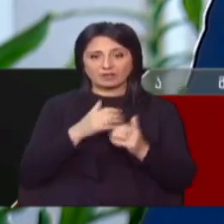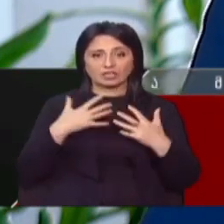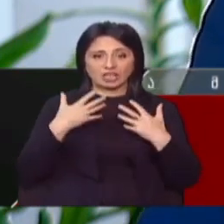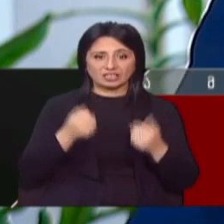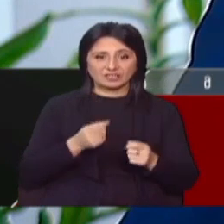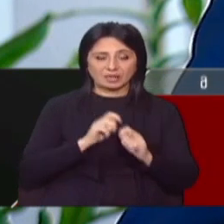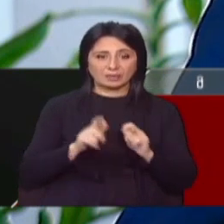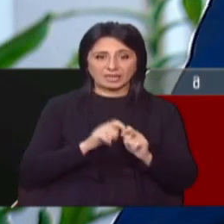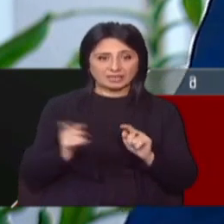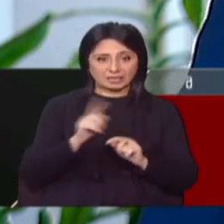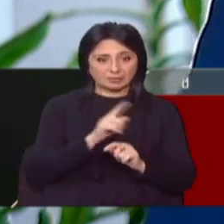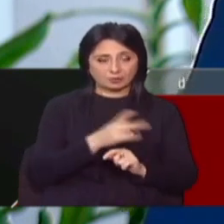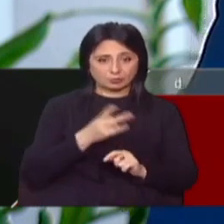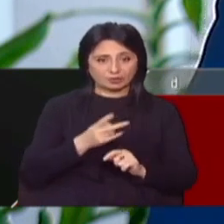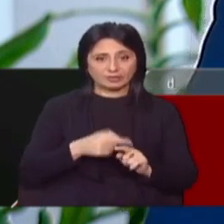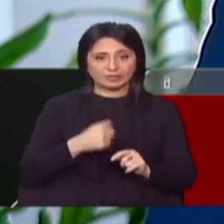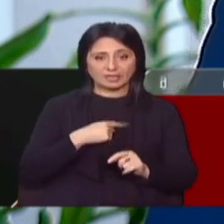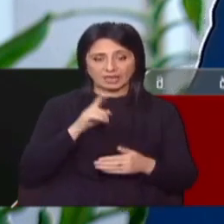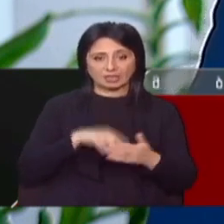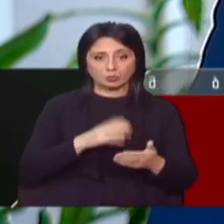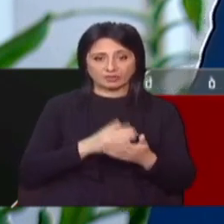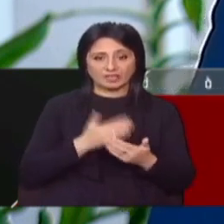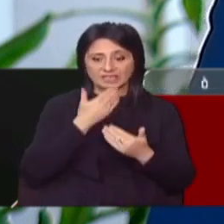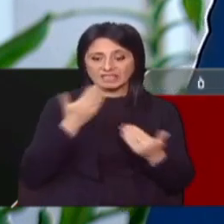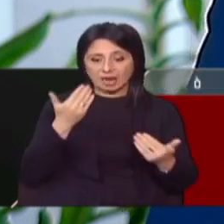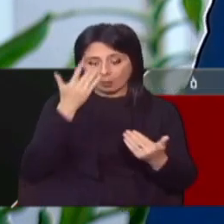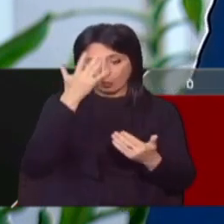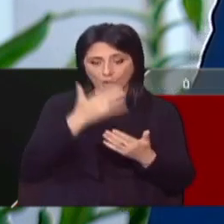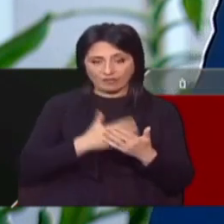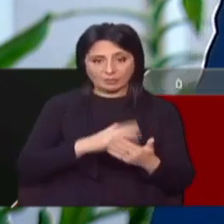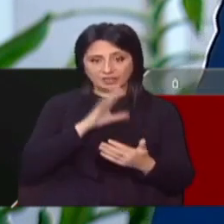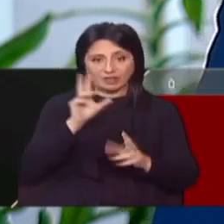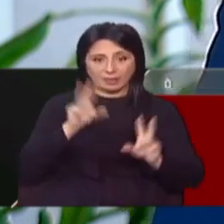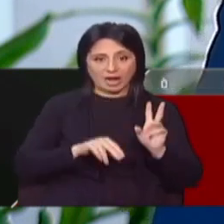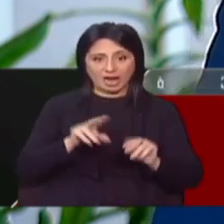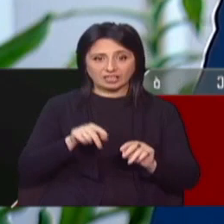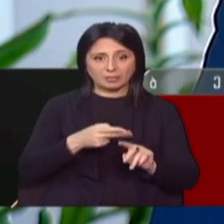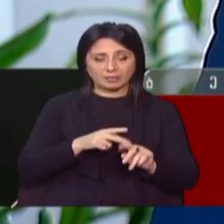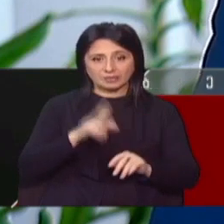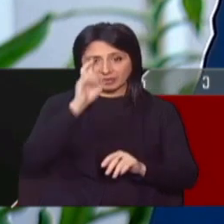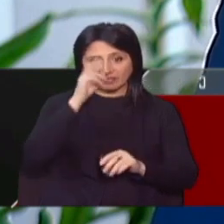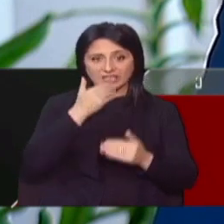ჯანდაცვის დაფინანსებით და მე დარწმუნებული ვარ, რომ საბოლოო ვარიანტამდე ეს ყველაფერი გაითვალისწინებს ამას